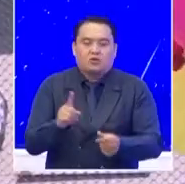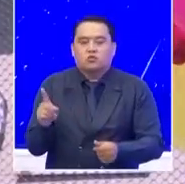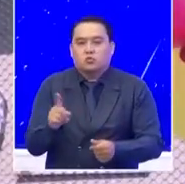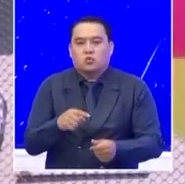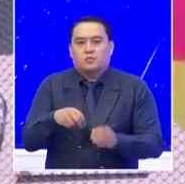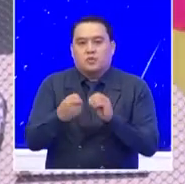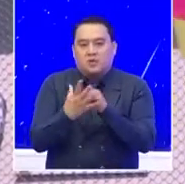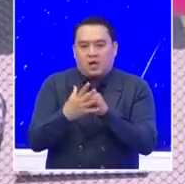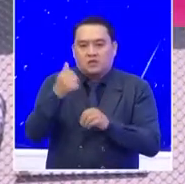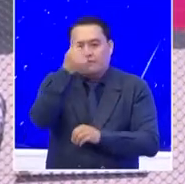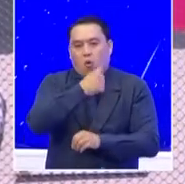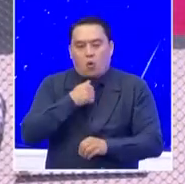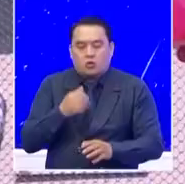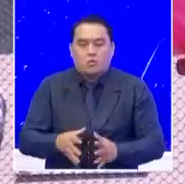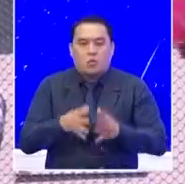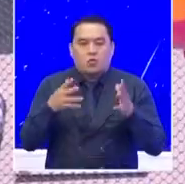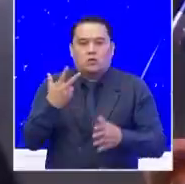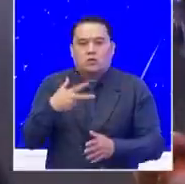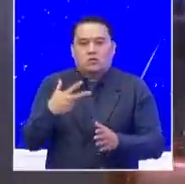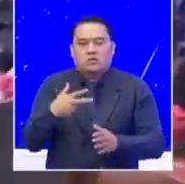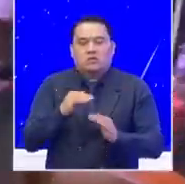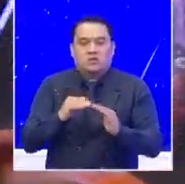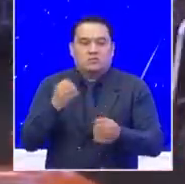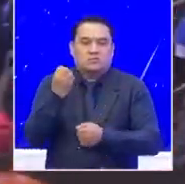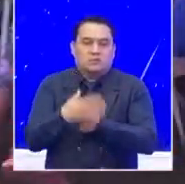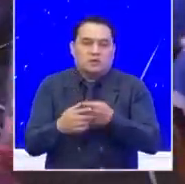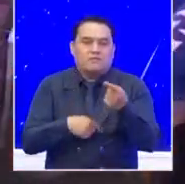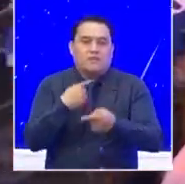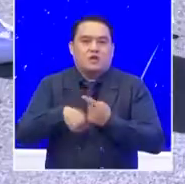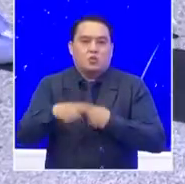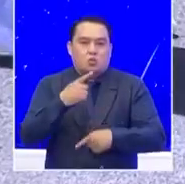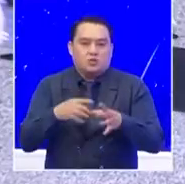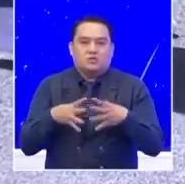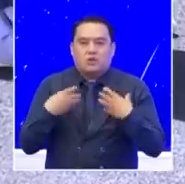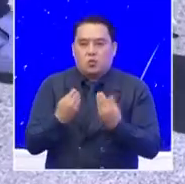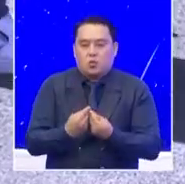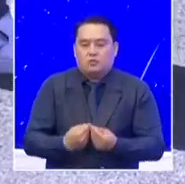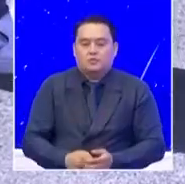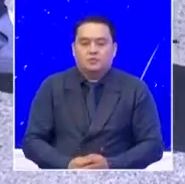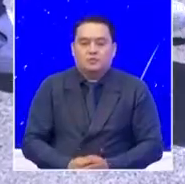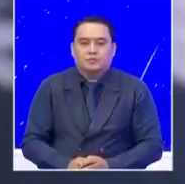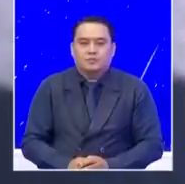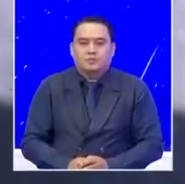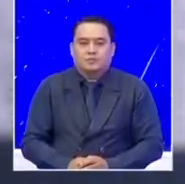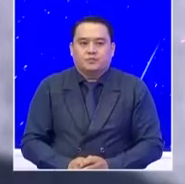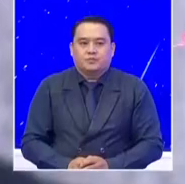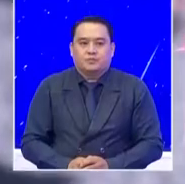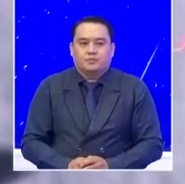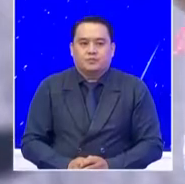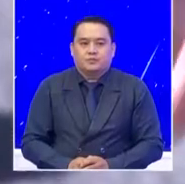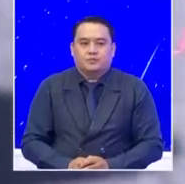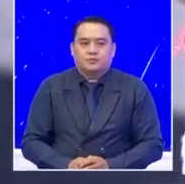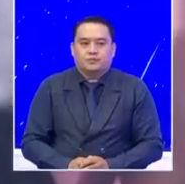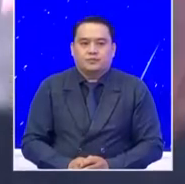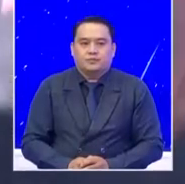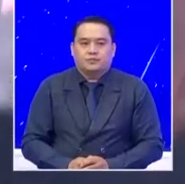с 2015 года более 30 воспитанников центра вернулись в семью. Айнур Мейрханова, Аблай Куттыкбай, телеканал «Жетсут»,